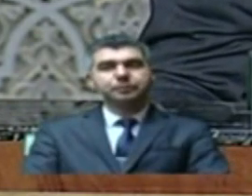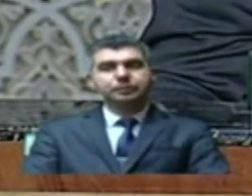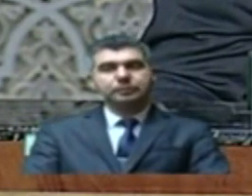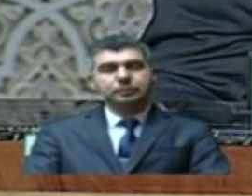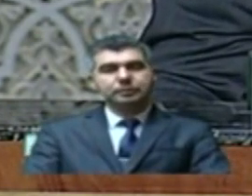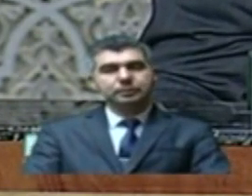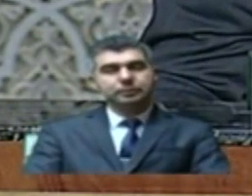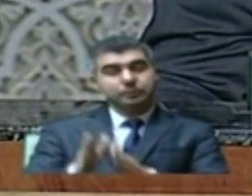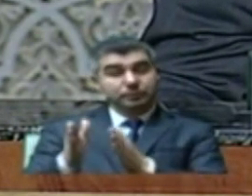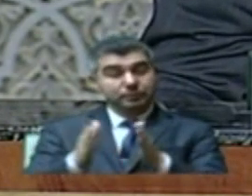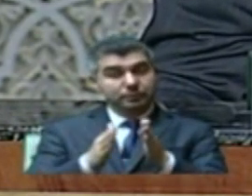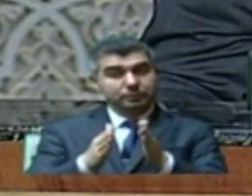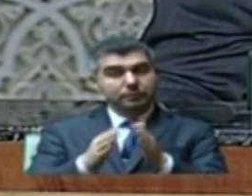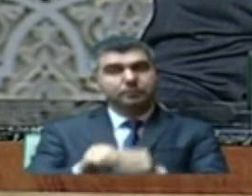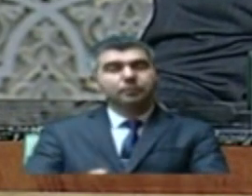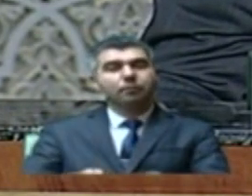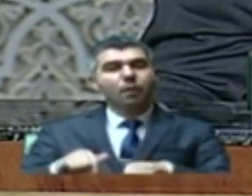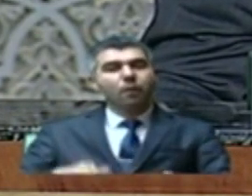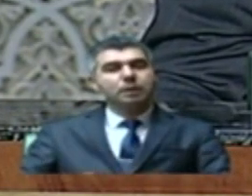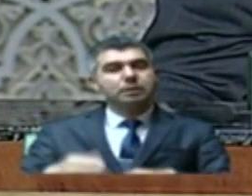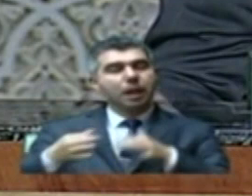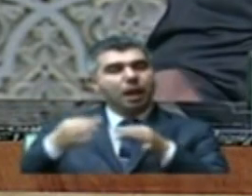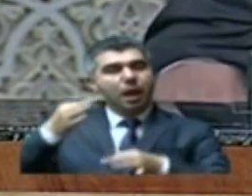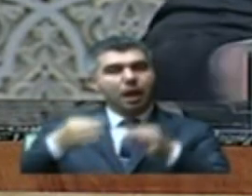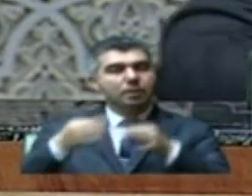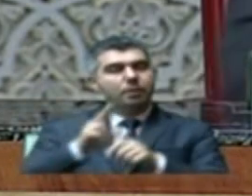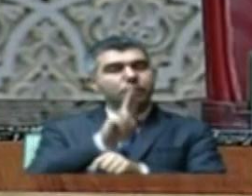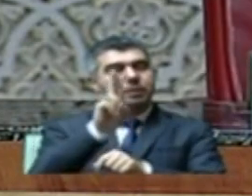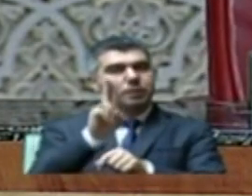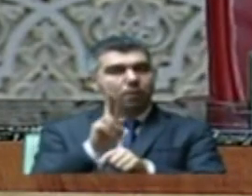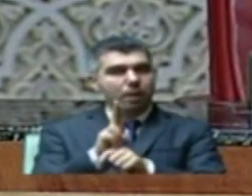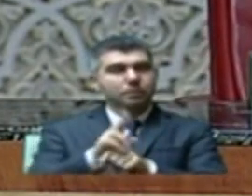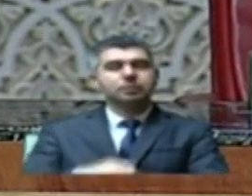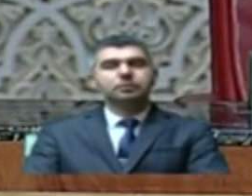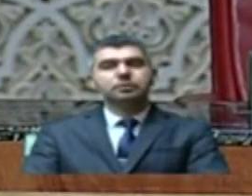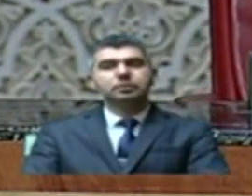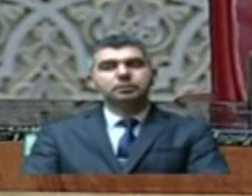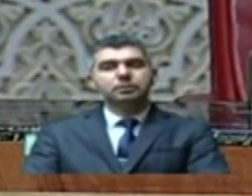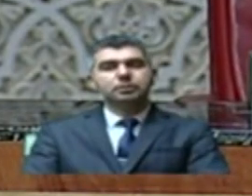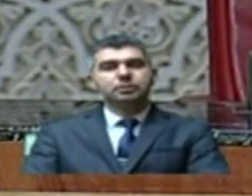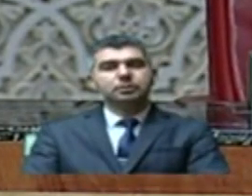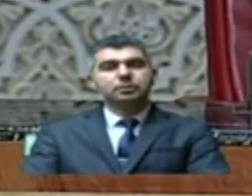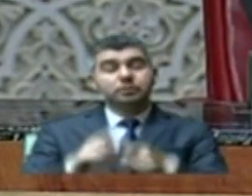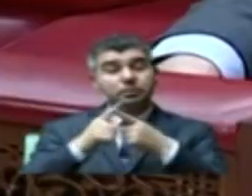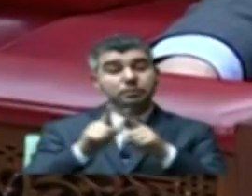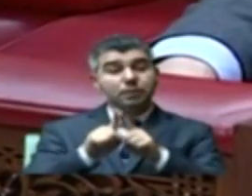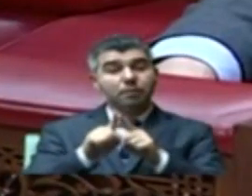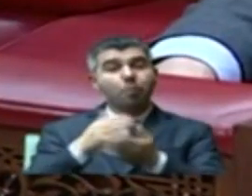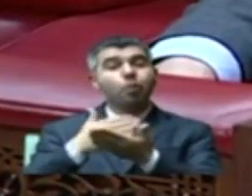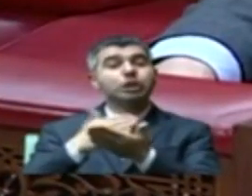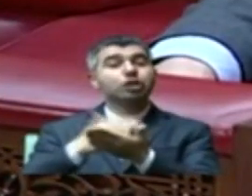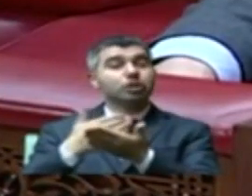مساهمتك في هذه الجلسة، ونواصل مع السؤال الأول موجه لقطاع العدل. وموضوعه توفير المترجمين